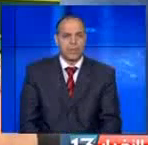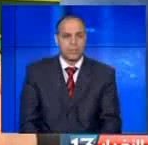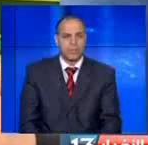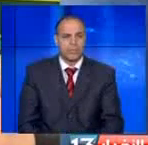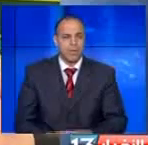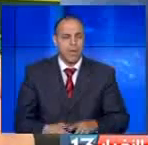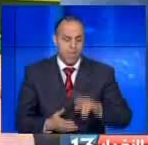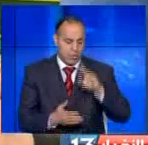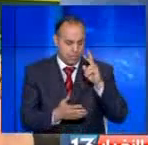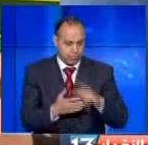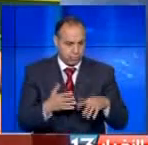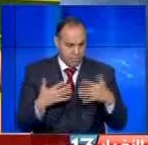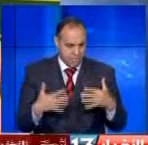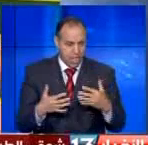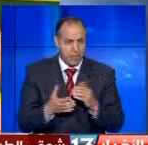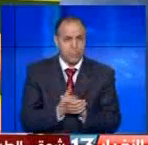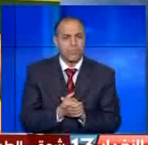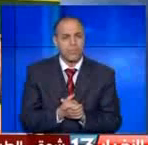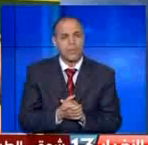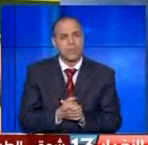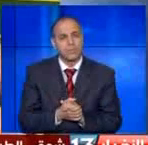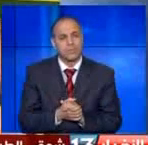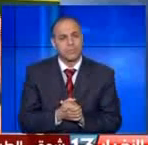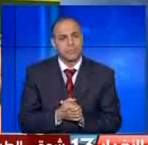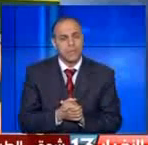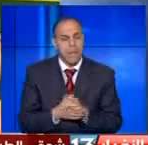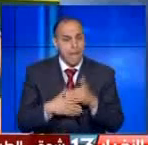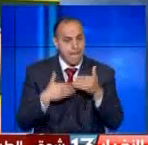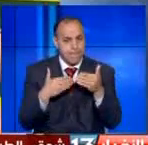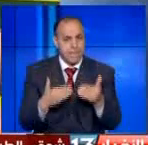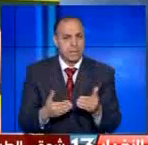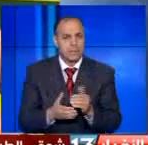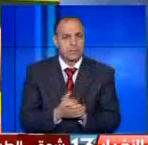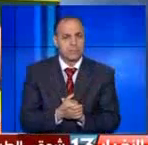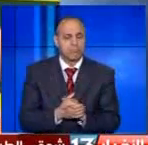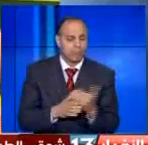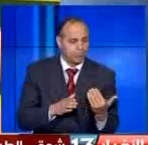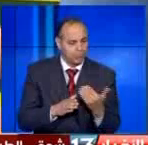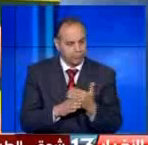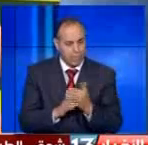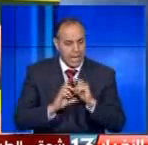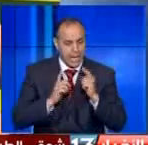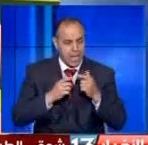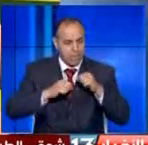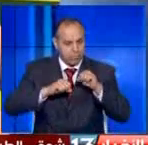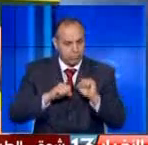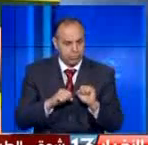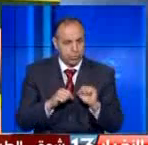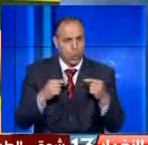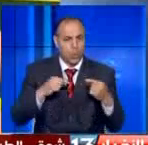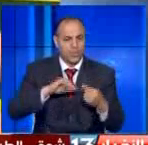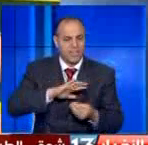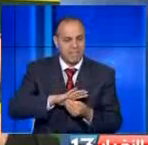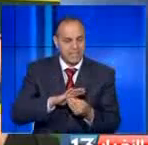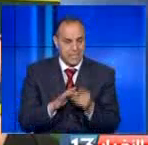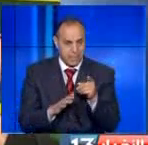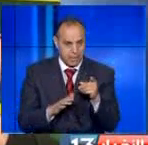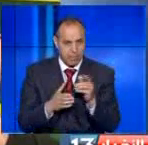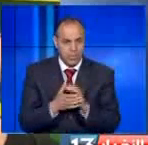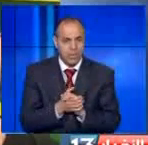بمقتضى الاتفاقية هذه باش يتم تدخل الهيئة الوطنية لمكافحة